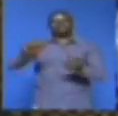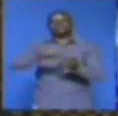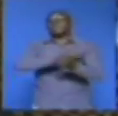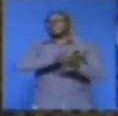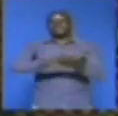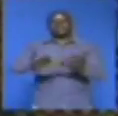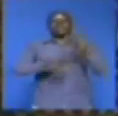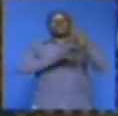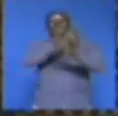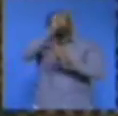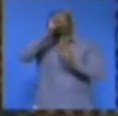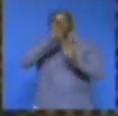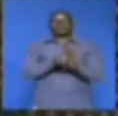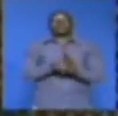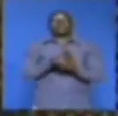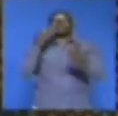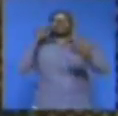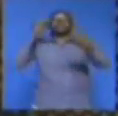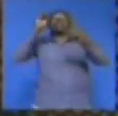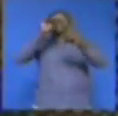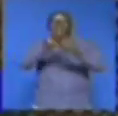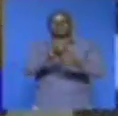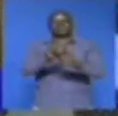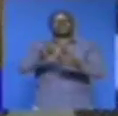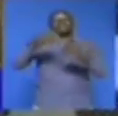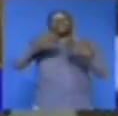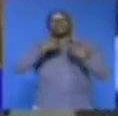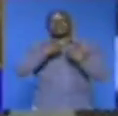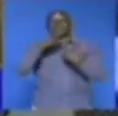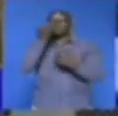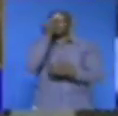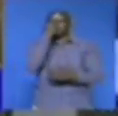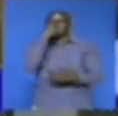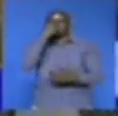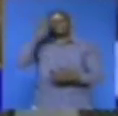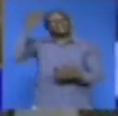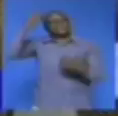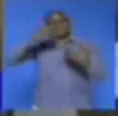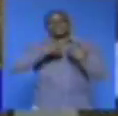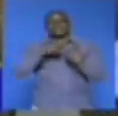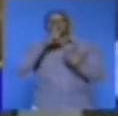peuplement. L'objectif est de pérenniser le carité qui s'avère être le